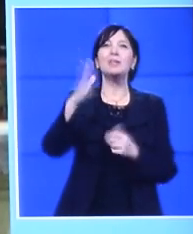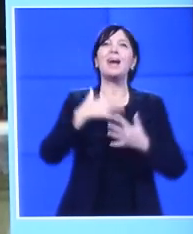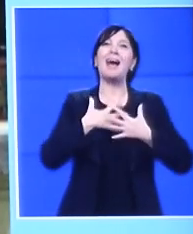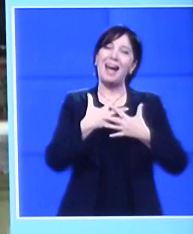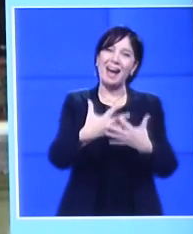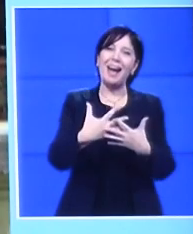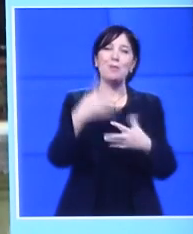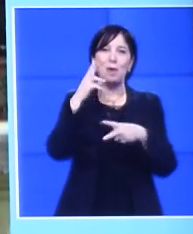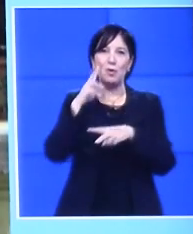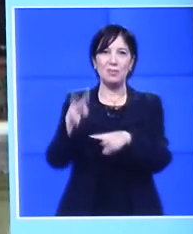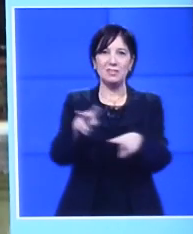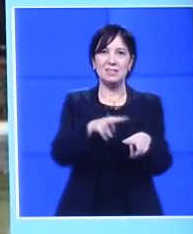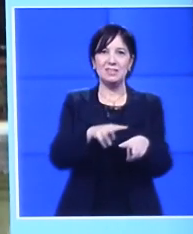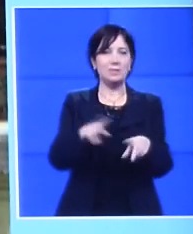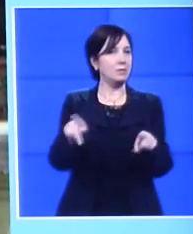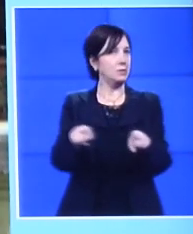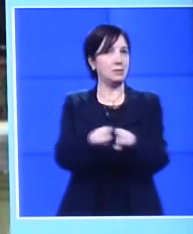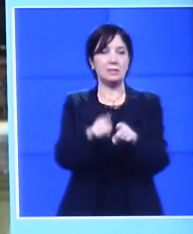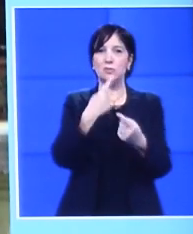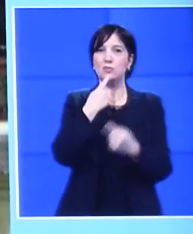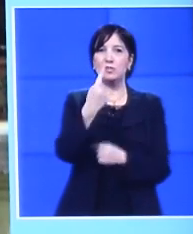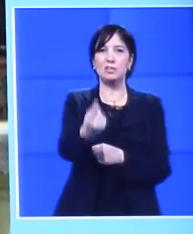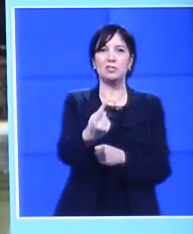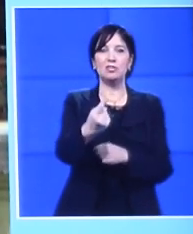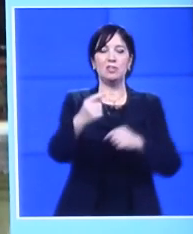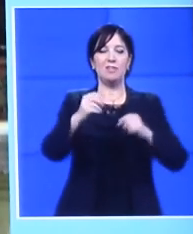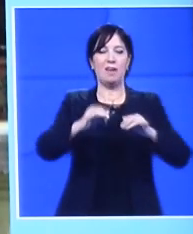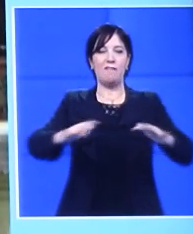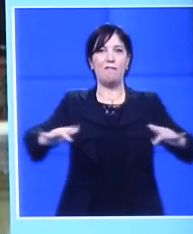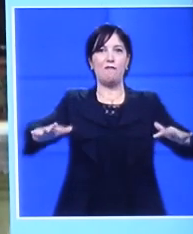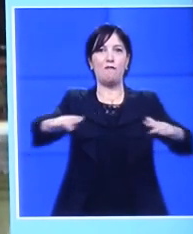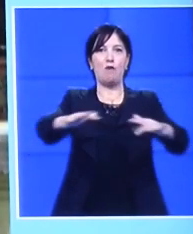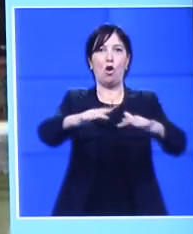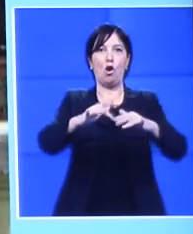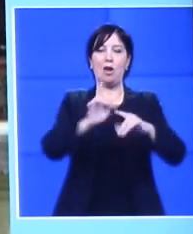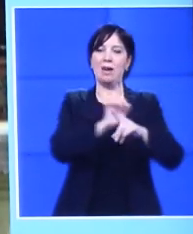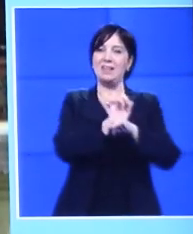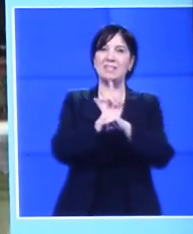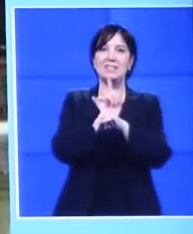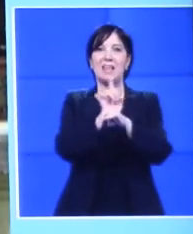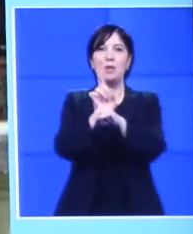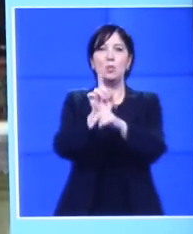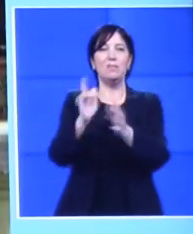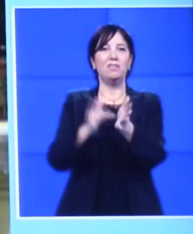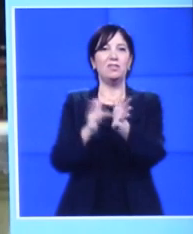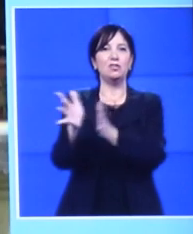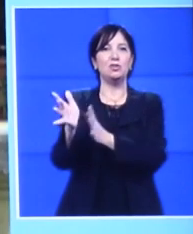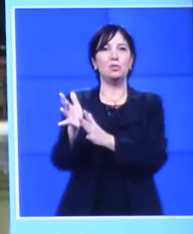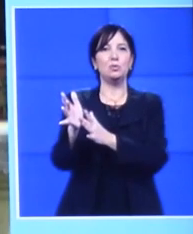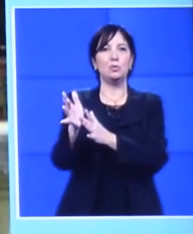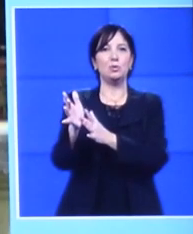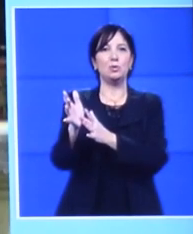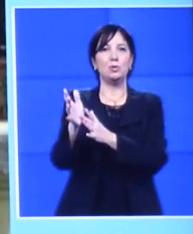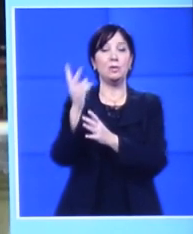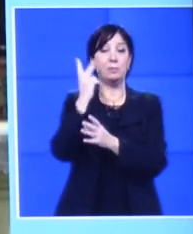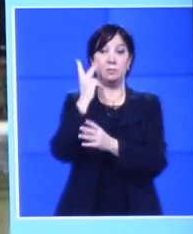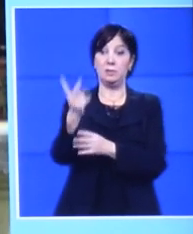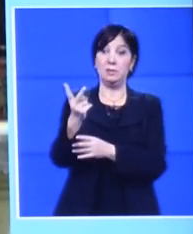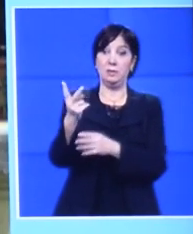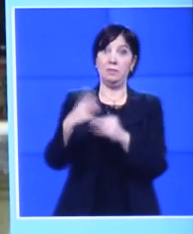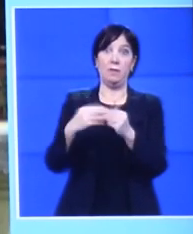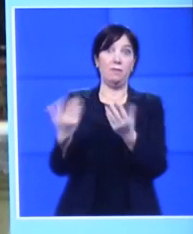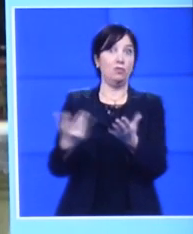visitato. E lo stesso diceva la folla che seguiva Gesù, vedendo le cose che faceva